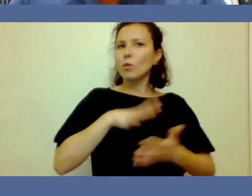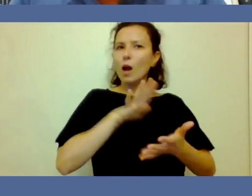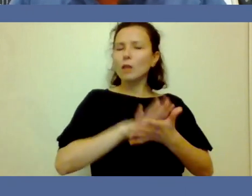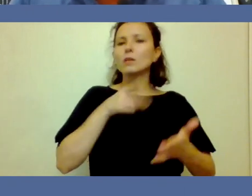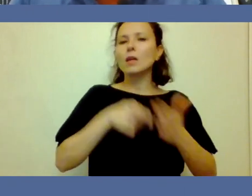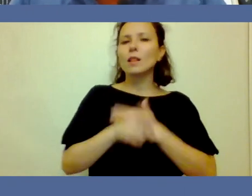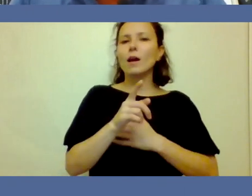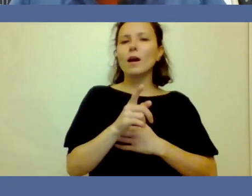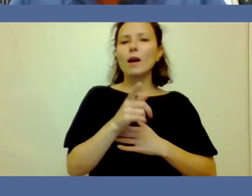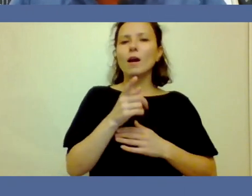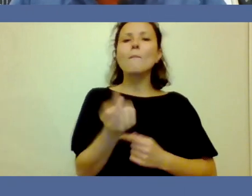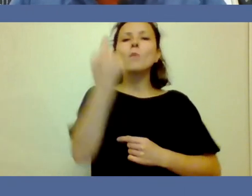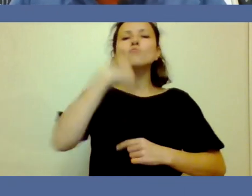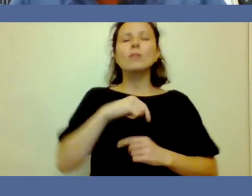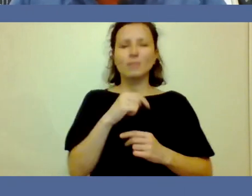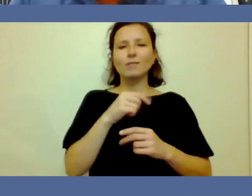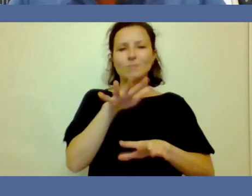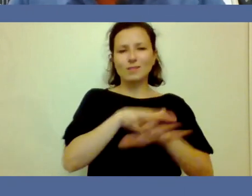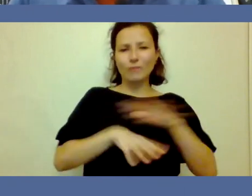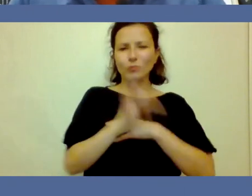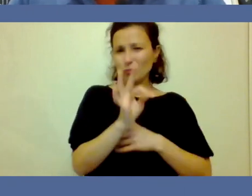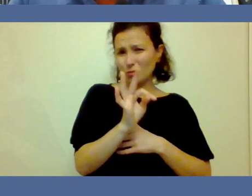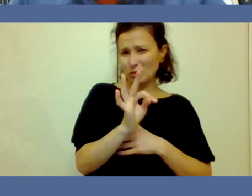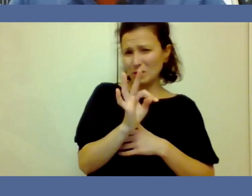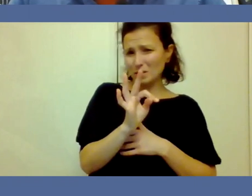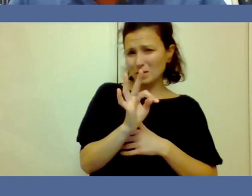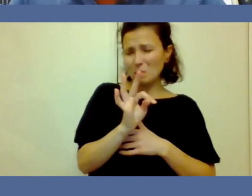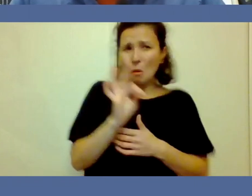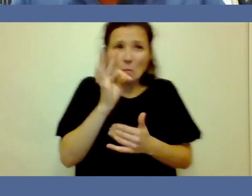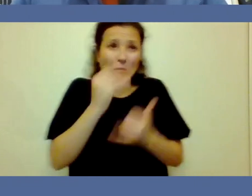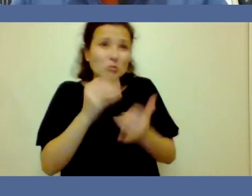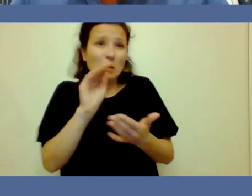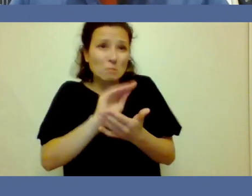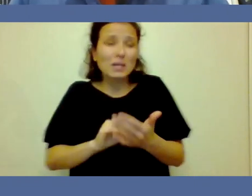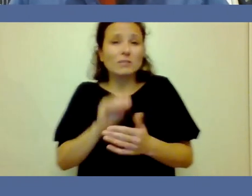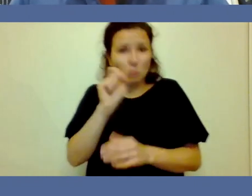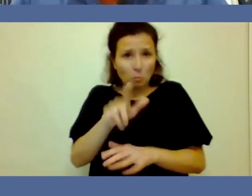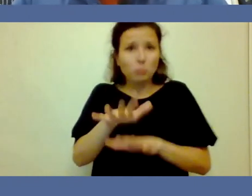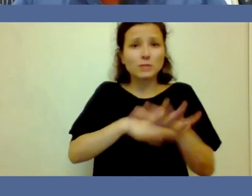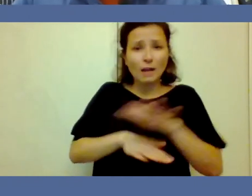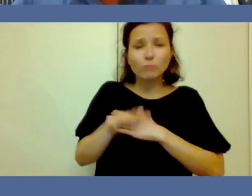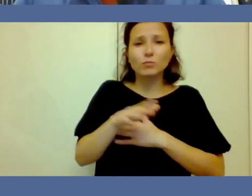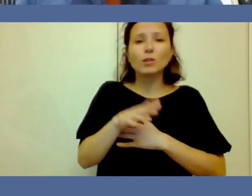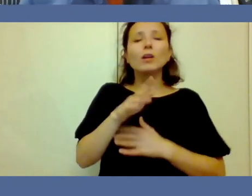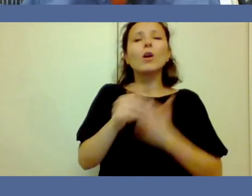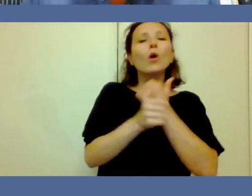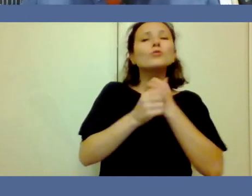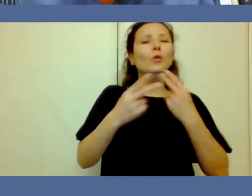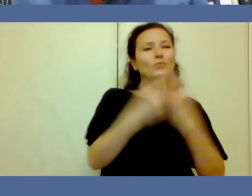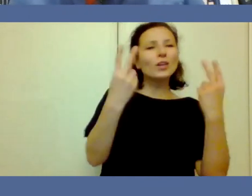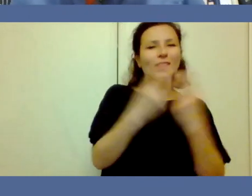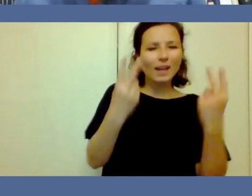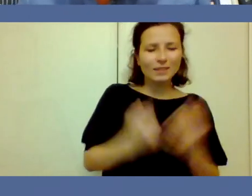dla Pani poprzedniego zawodu, jeśli pisarstwo jest zawodem, czyli do dziennikarstwa. Pani się